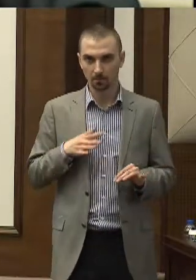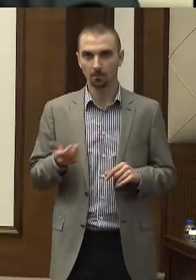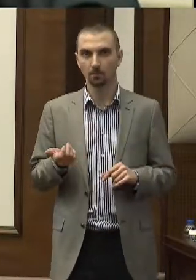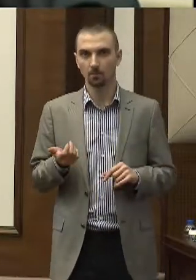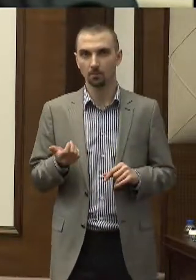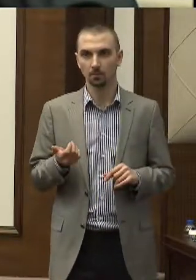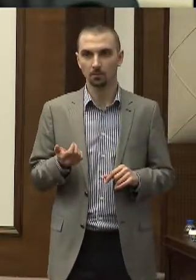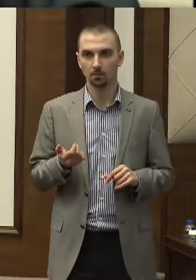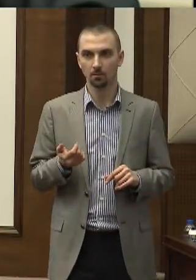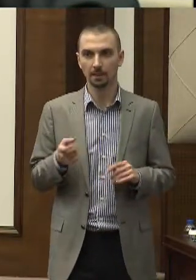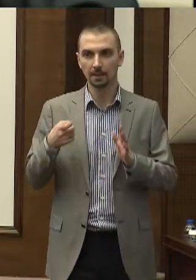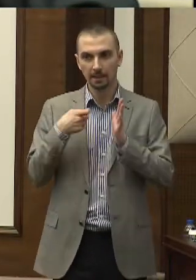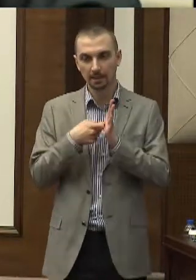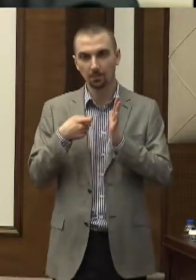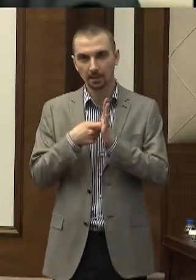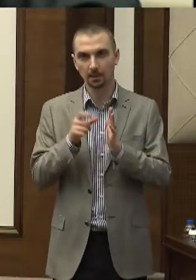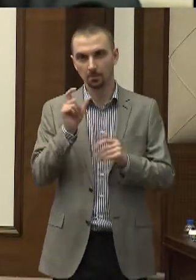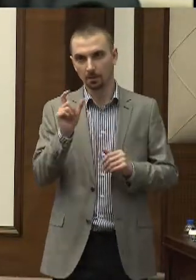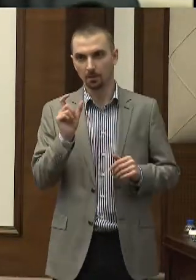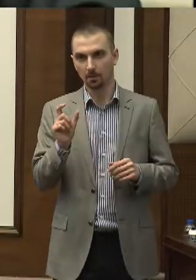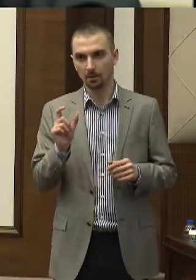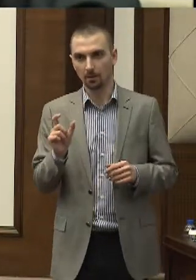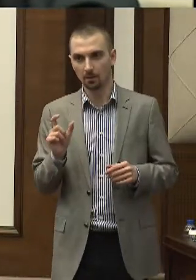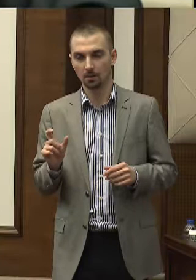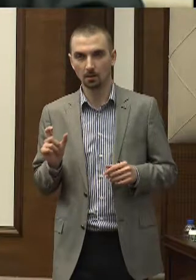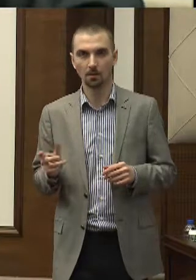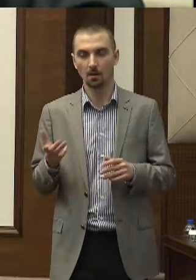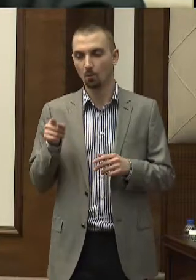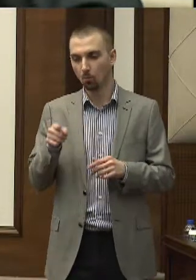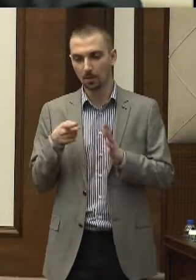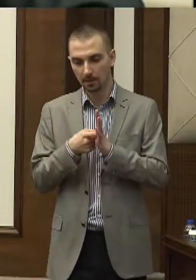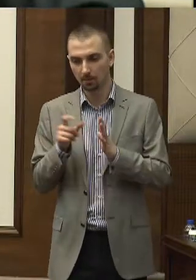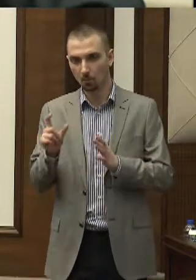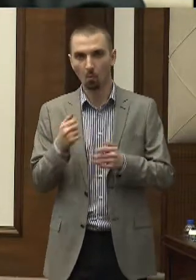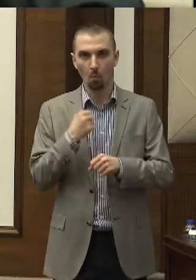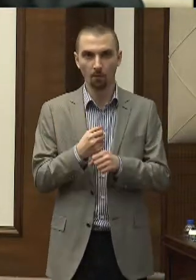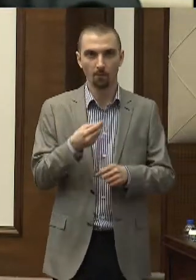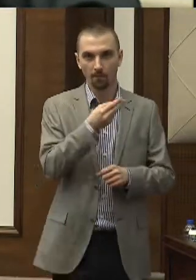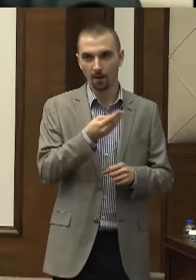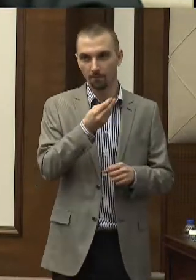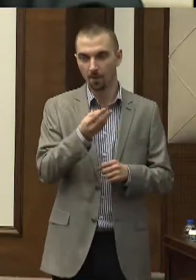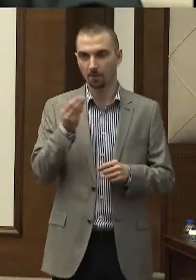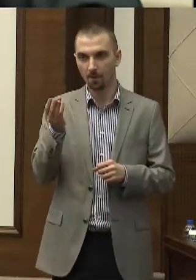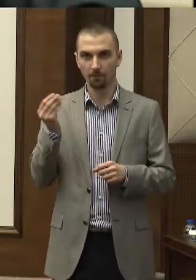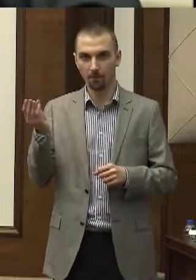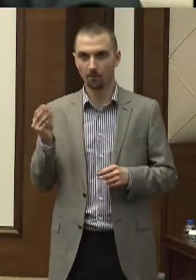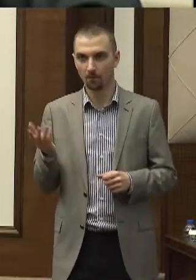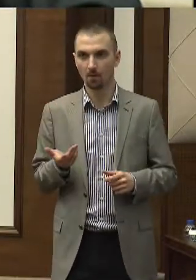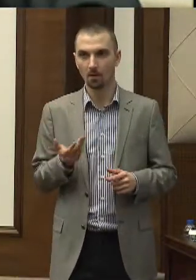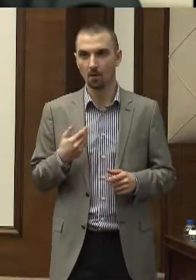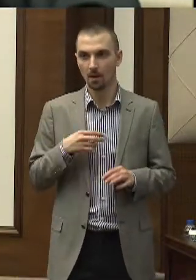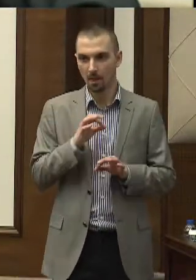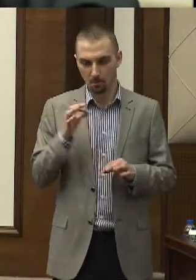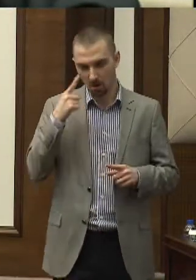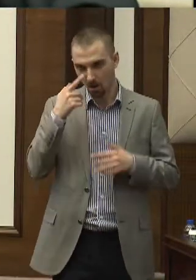dereceye terfi ettiyse isim olarak Büyükşehir'de zikrediliyor. İşte şu arkadaşım şu göreve gelmiştir, bu arkadaşımız bu müdürlüğe gelmiştir diye. Meclisi bilgilendirme